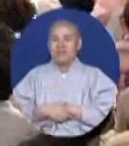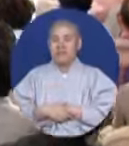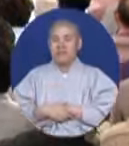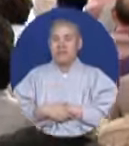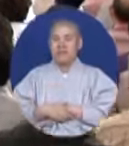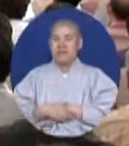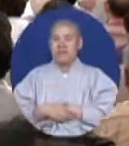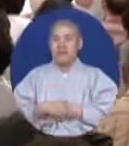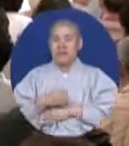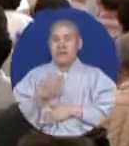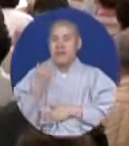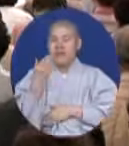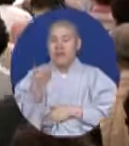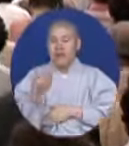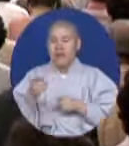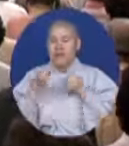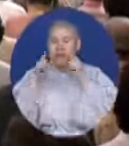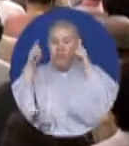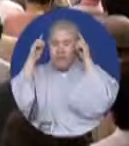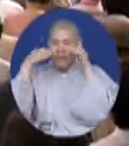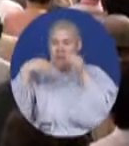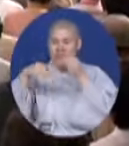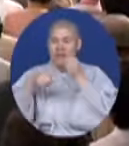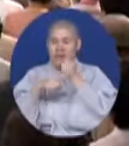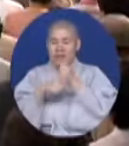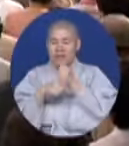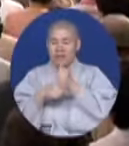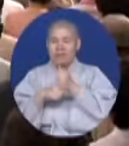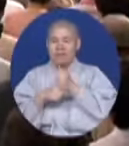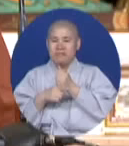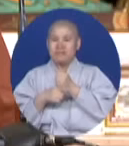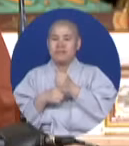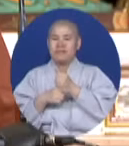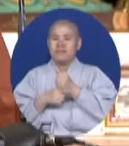바로 내가 간다 이 말이거든요. 이게